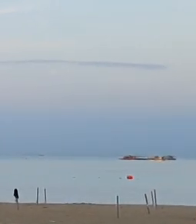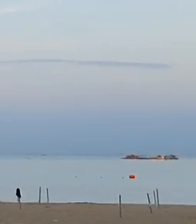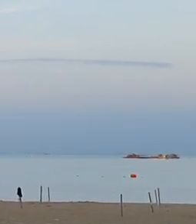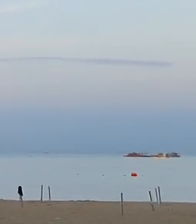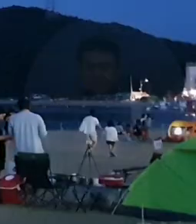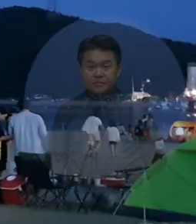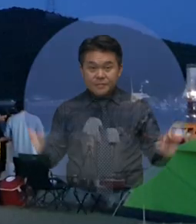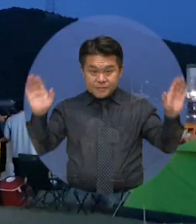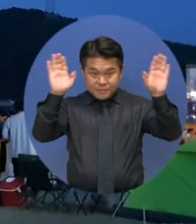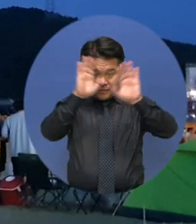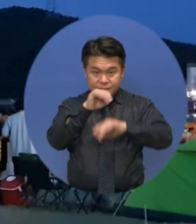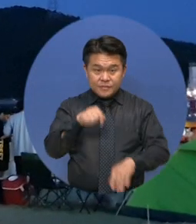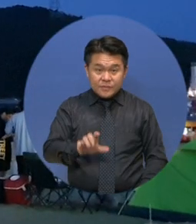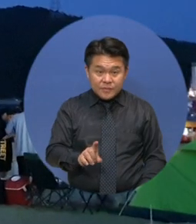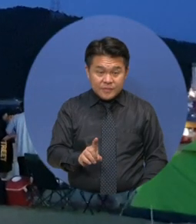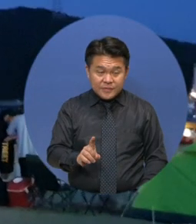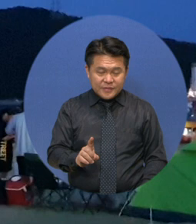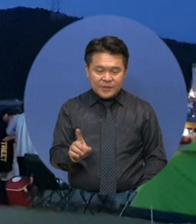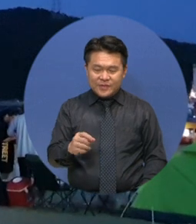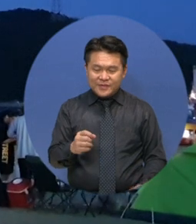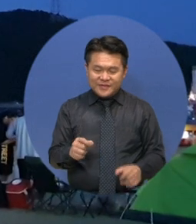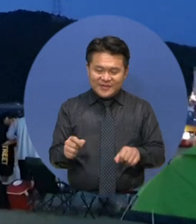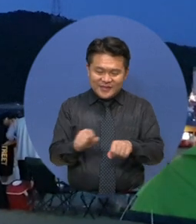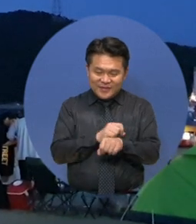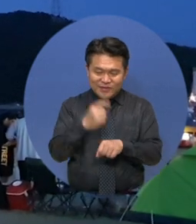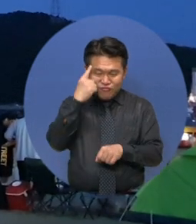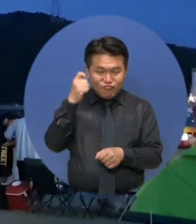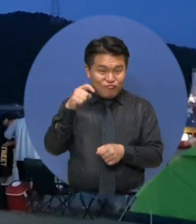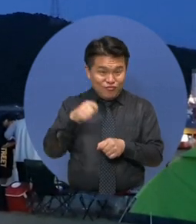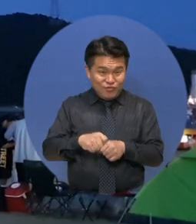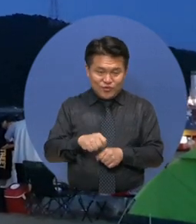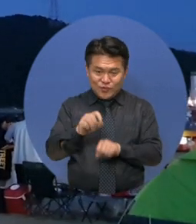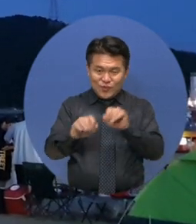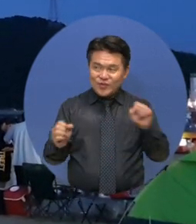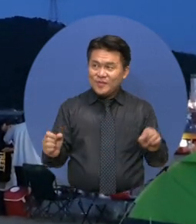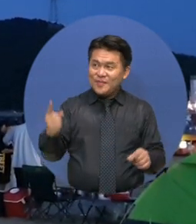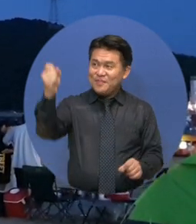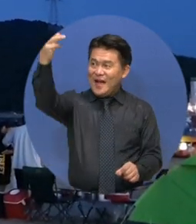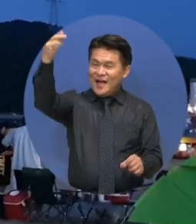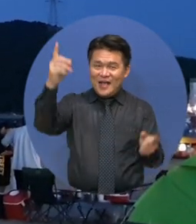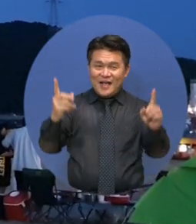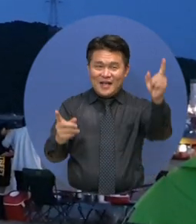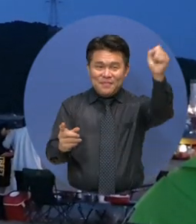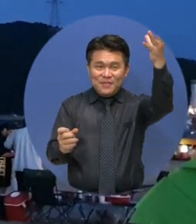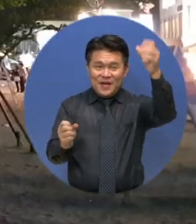밤이 되면 이곳은 색다른 추억을 만들기 위해 곳곳에서 불꽃놀이가 벌어집니다.